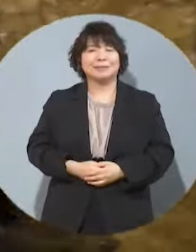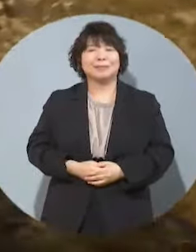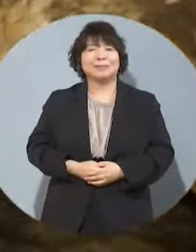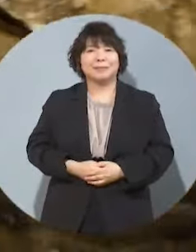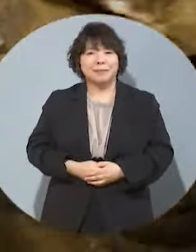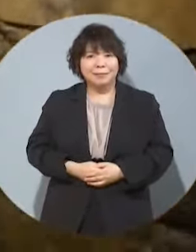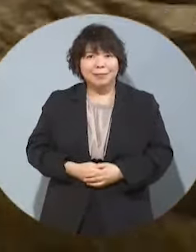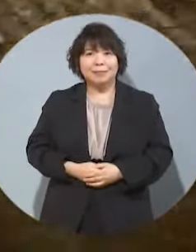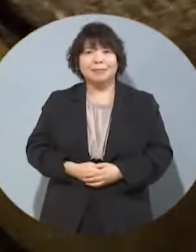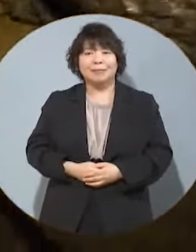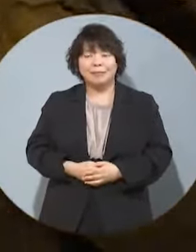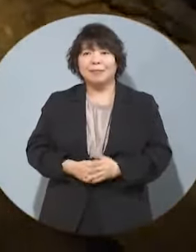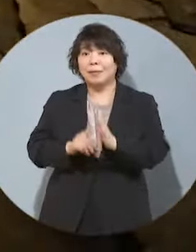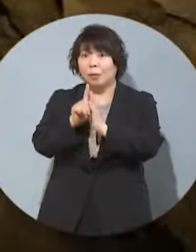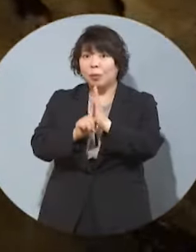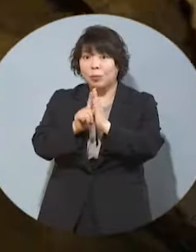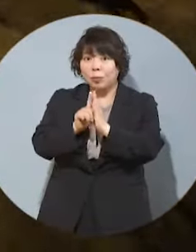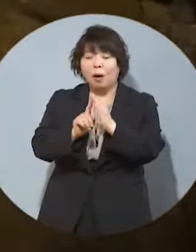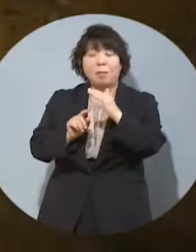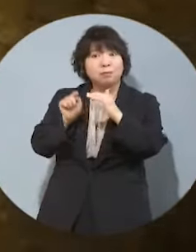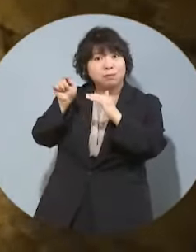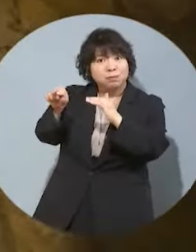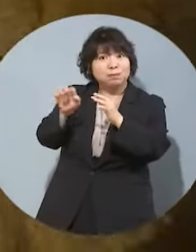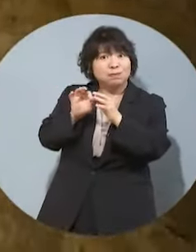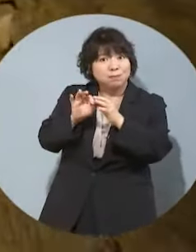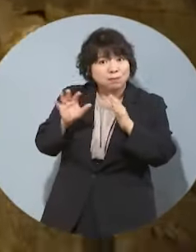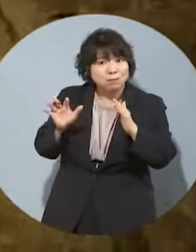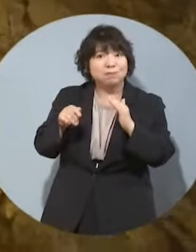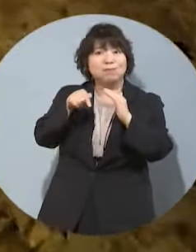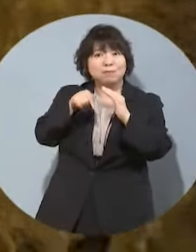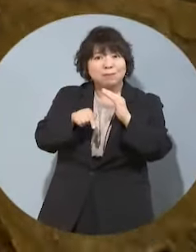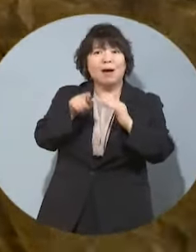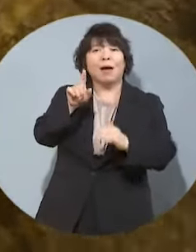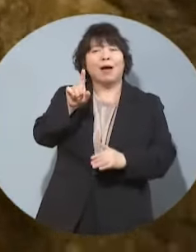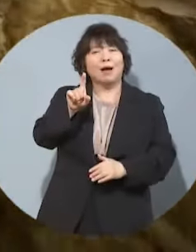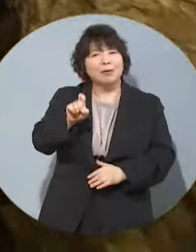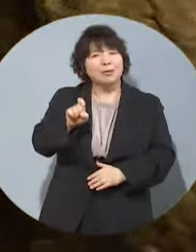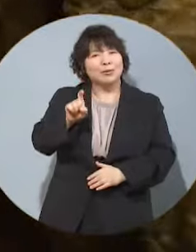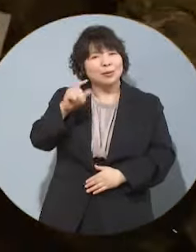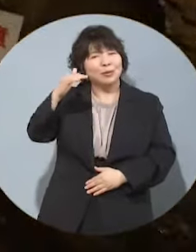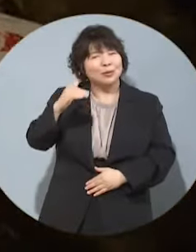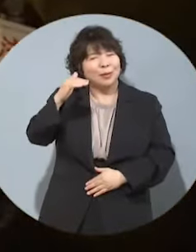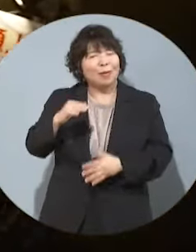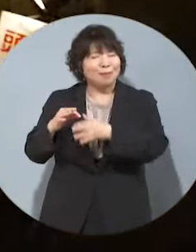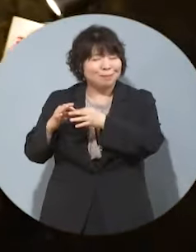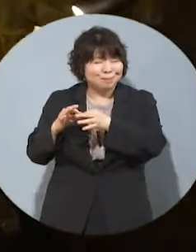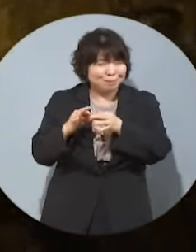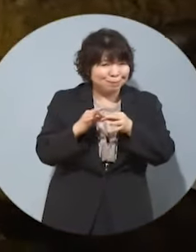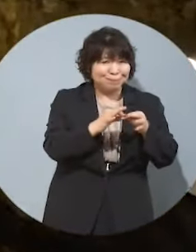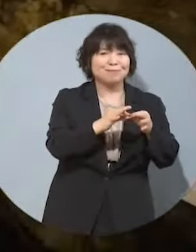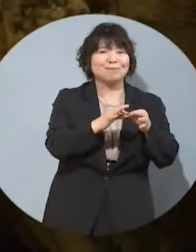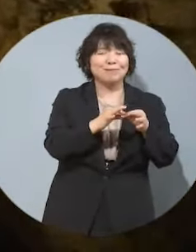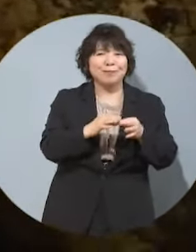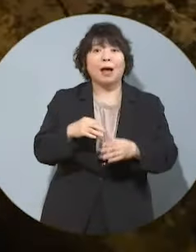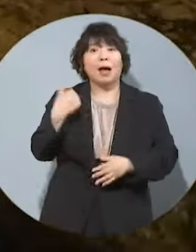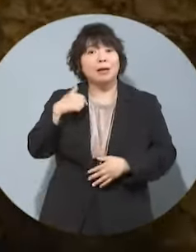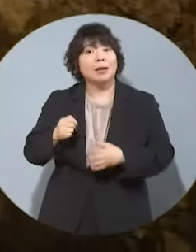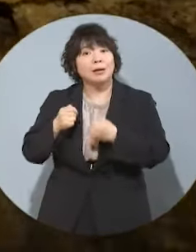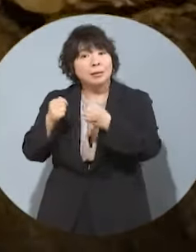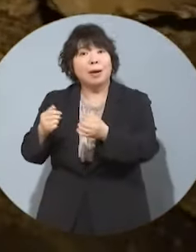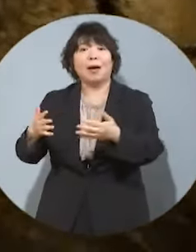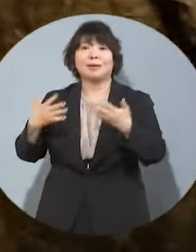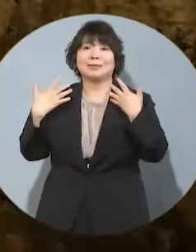外気の影響を受けにくいため、洞窟内の気温は年間を通じて11度前後、夏はひんやり